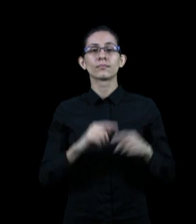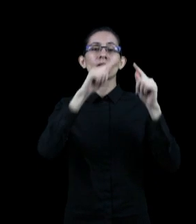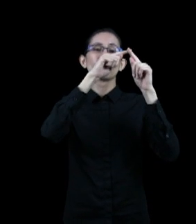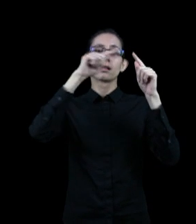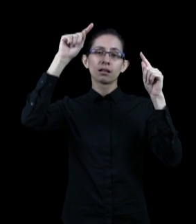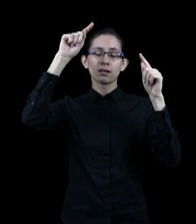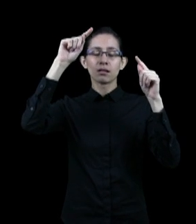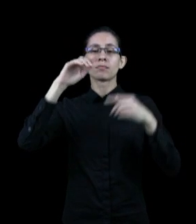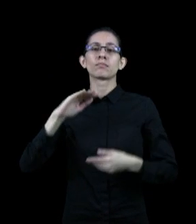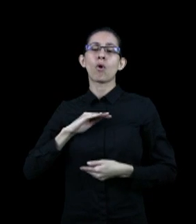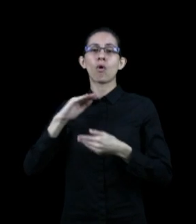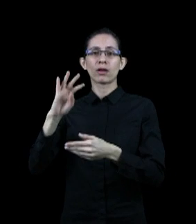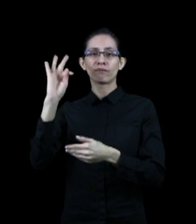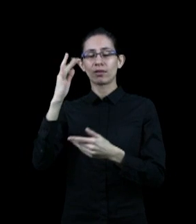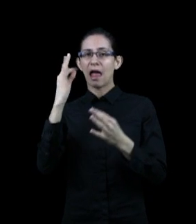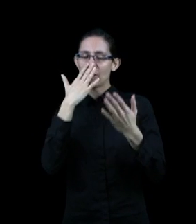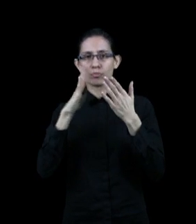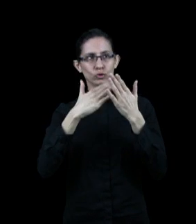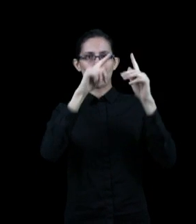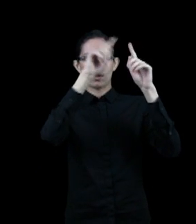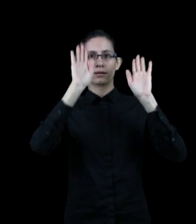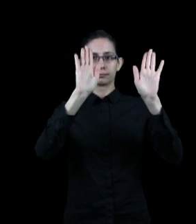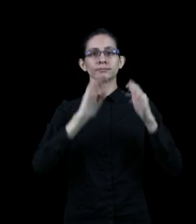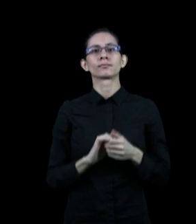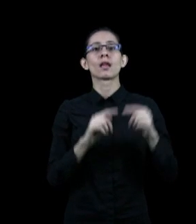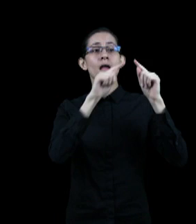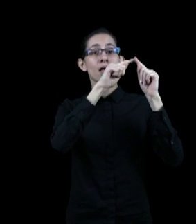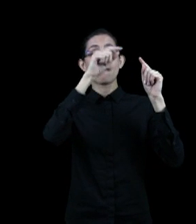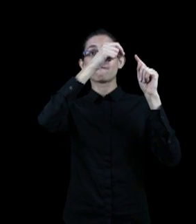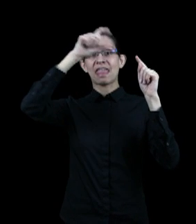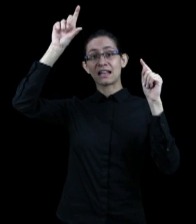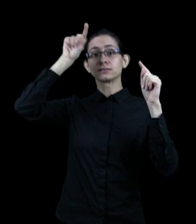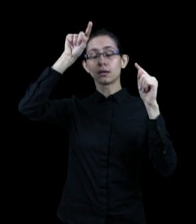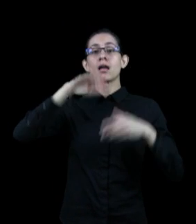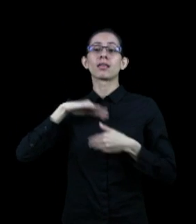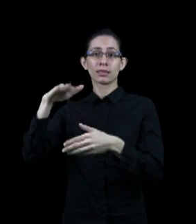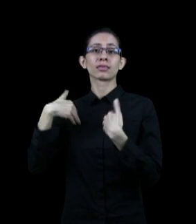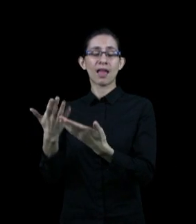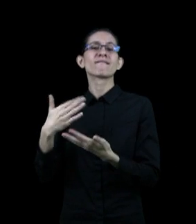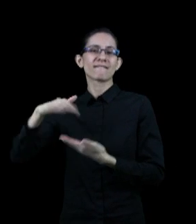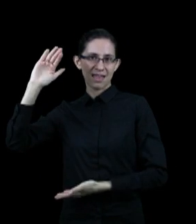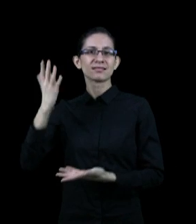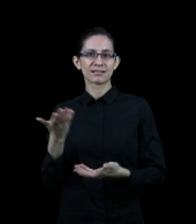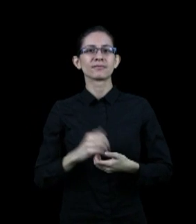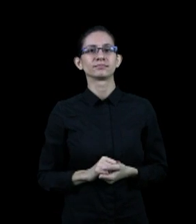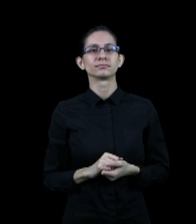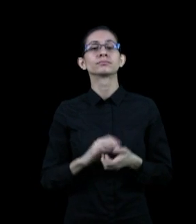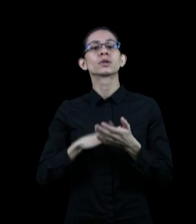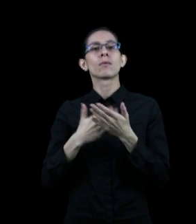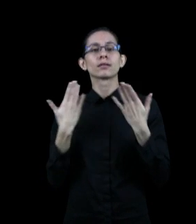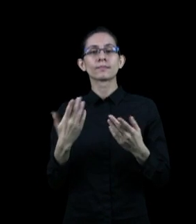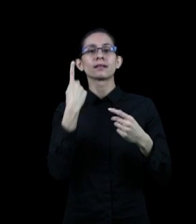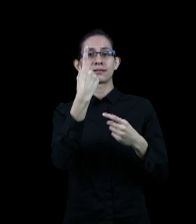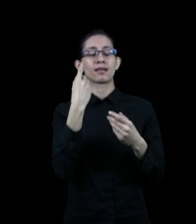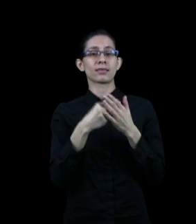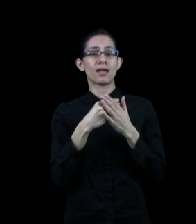Niech nasza krzywa podaży wygląda tak. Oczywiście im wyższa cena, tym większa wielkość podaży. Załóżmy teraz,